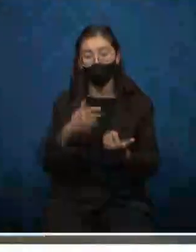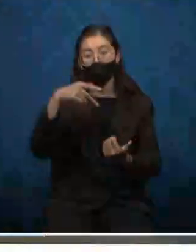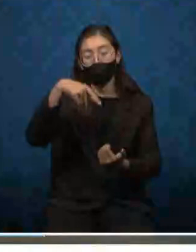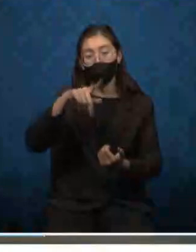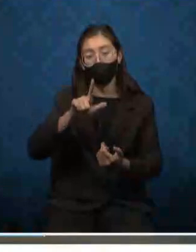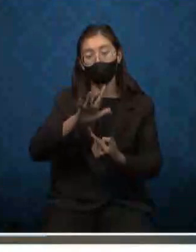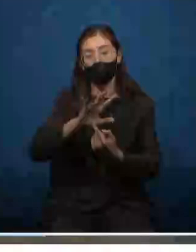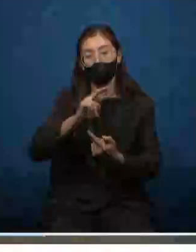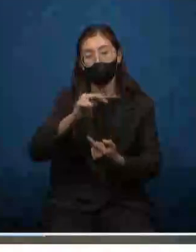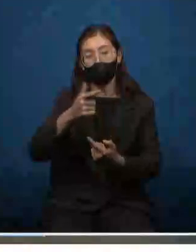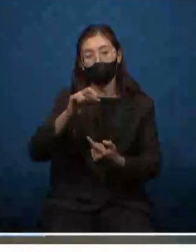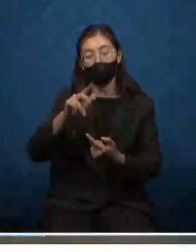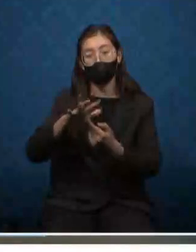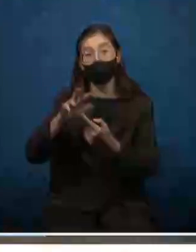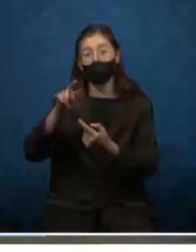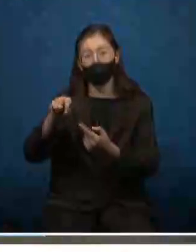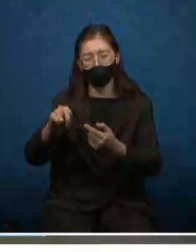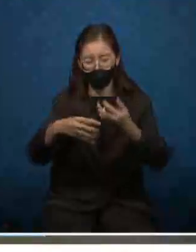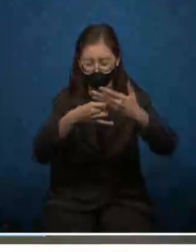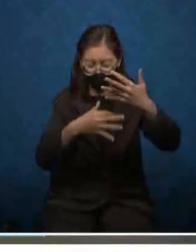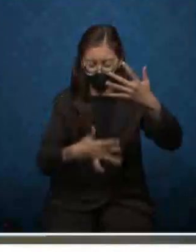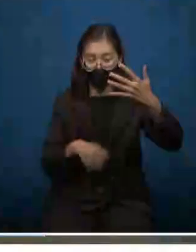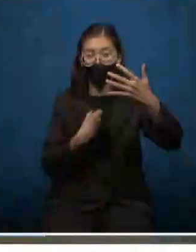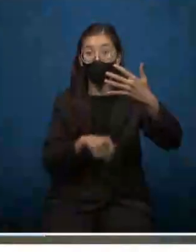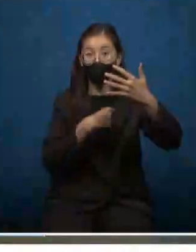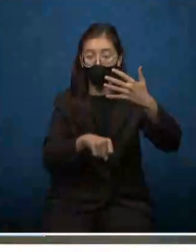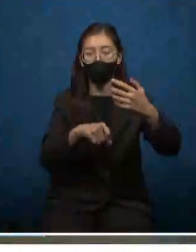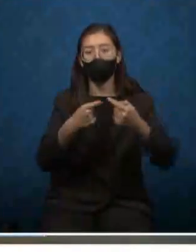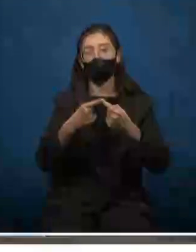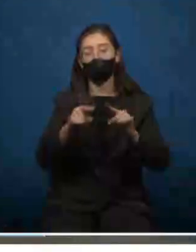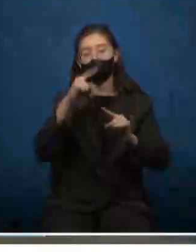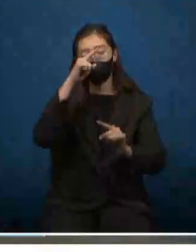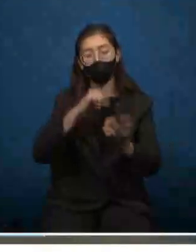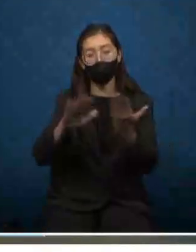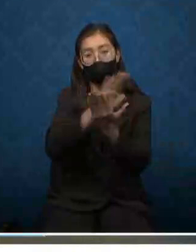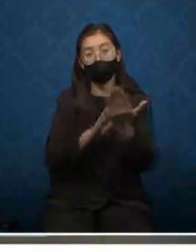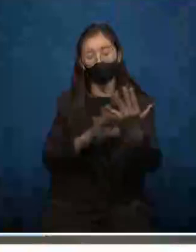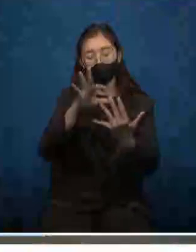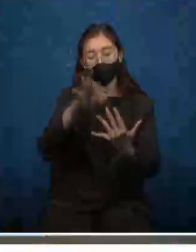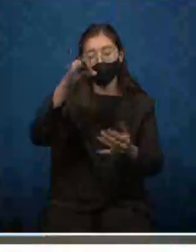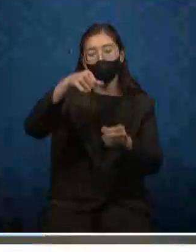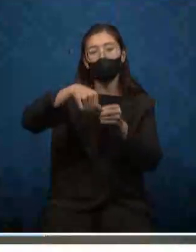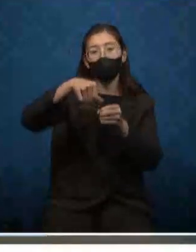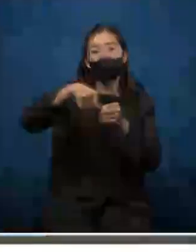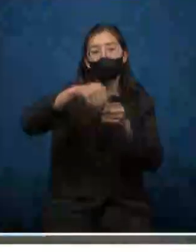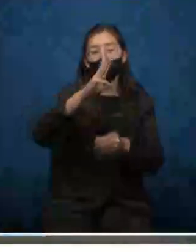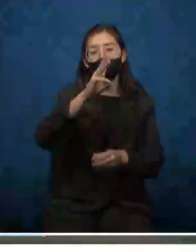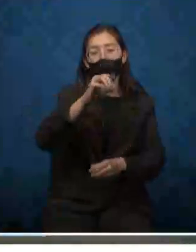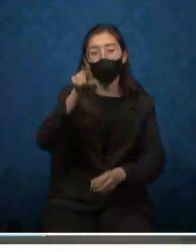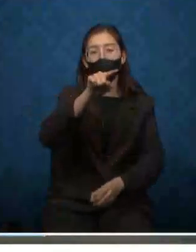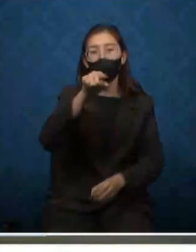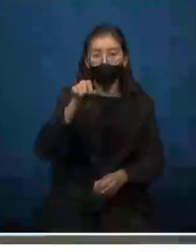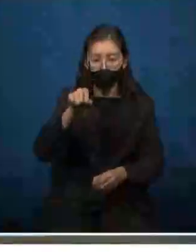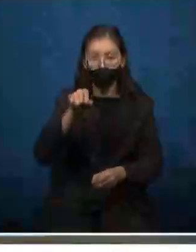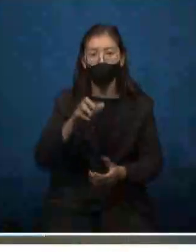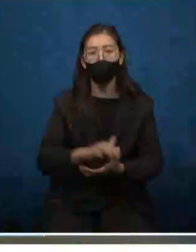percent kพลังานน้ำ พลงาน